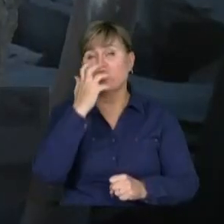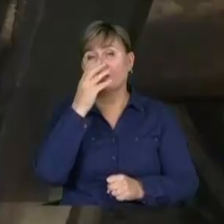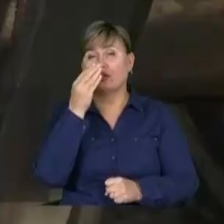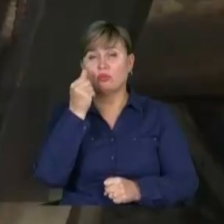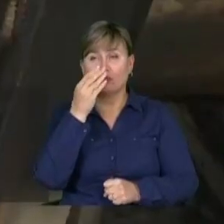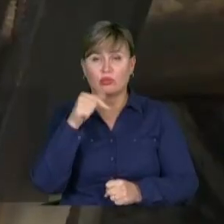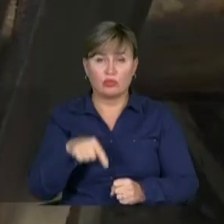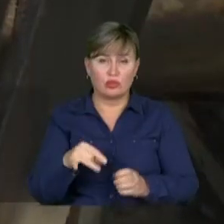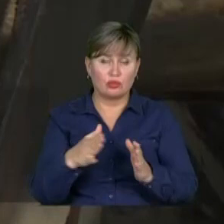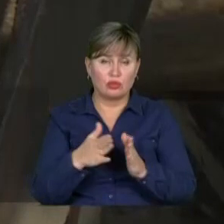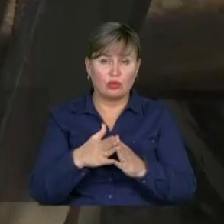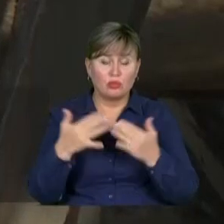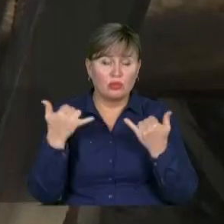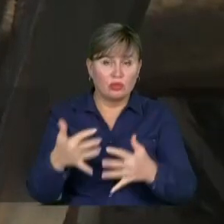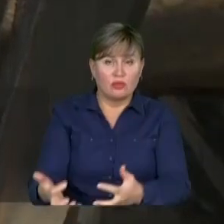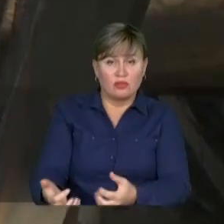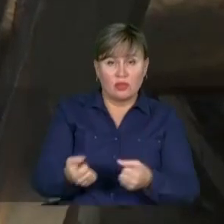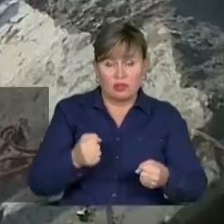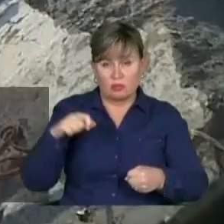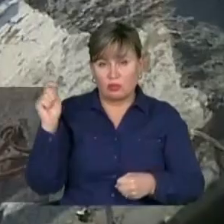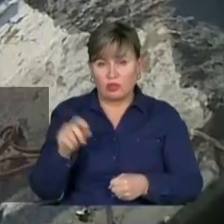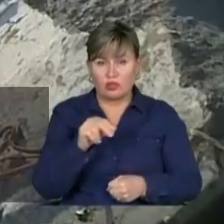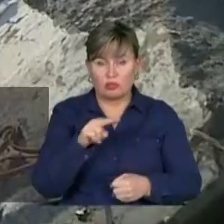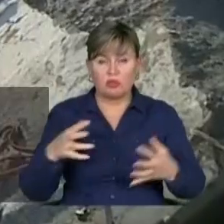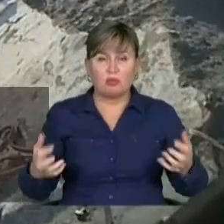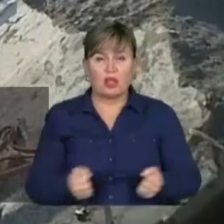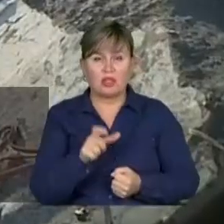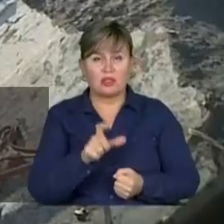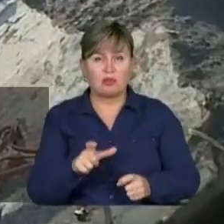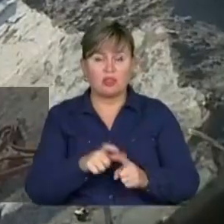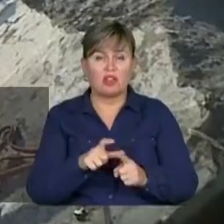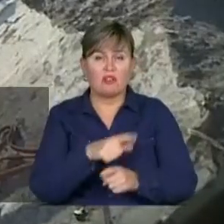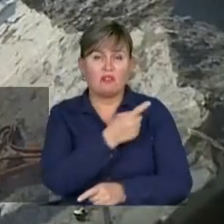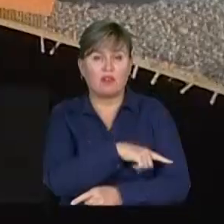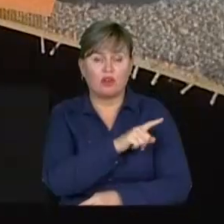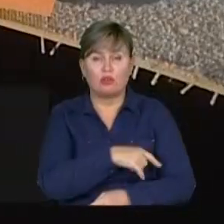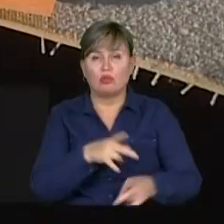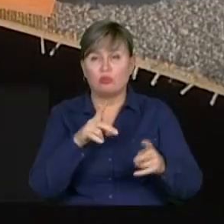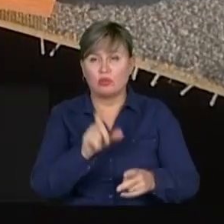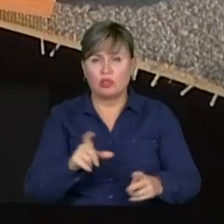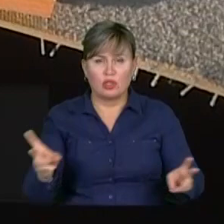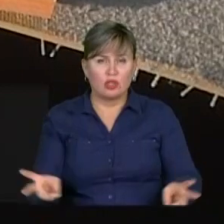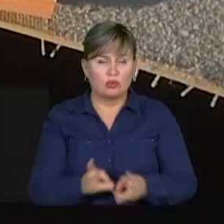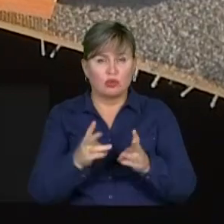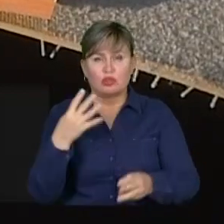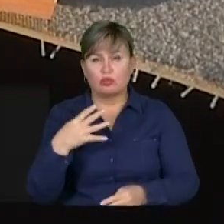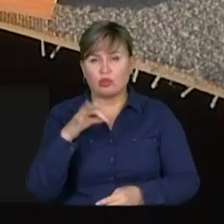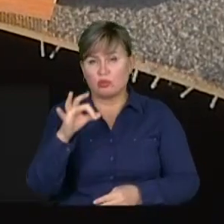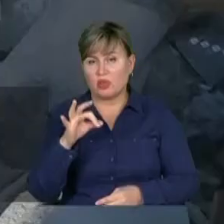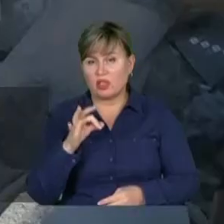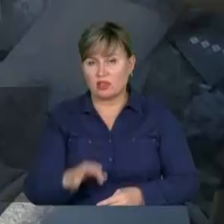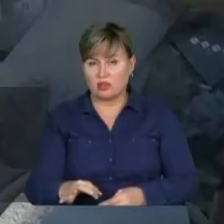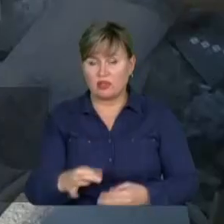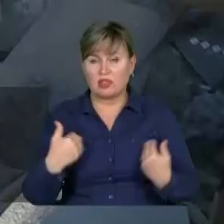из разрушенного дома чудом вытащили прибывшие на место ЧП спасатели. По словам врачей, у пострадавшего обожжено 40% поверхности